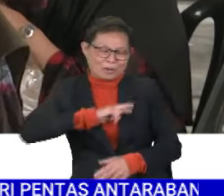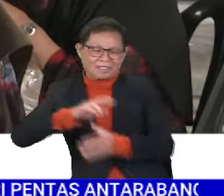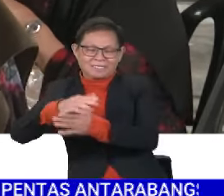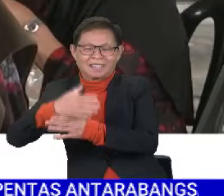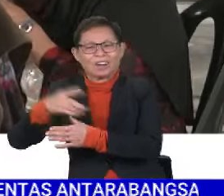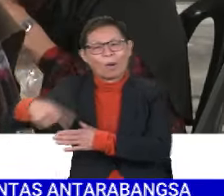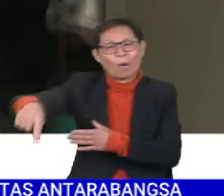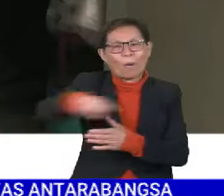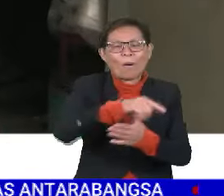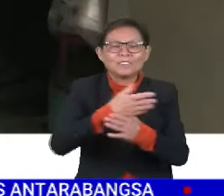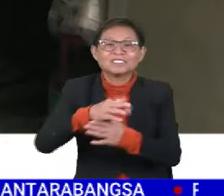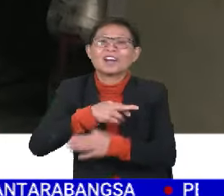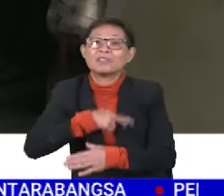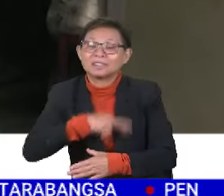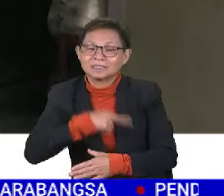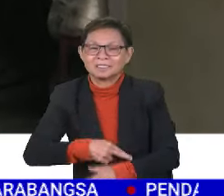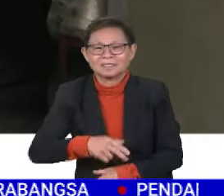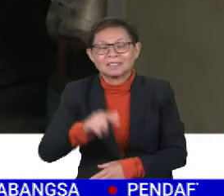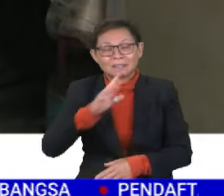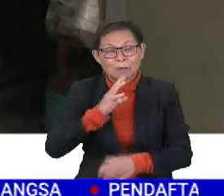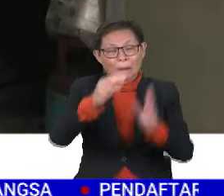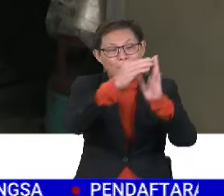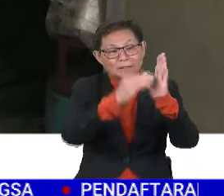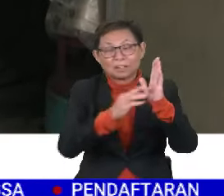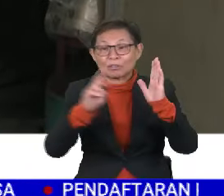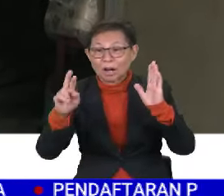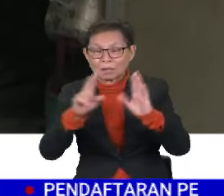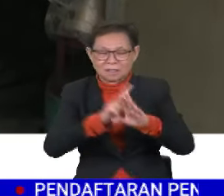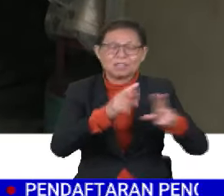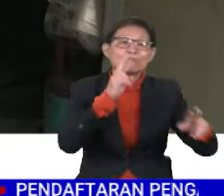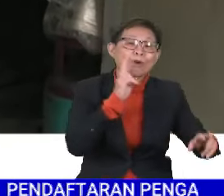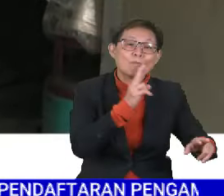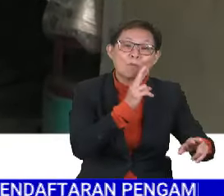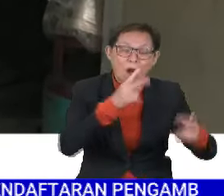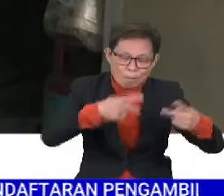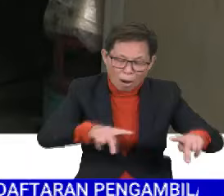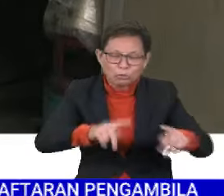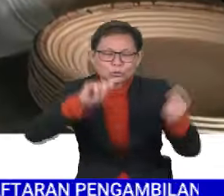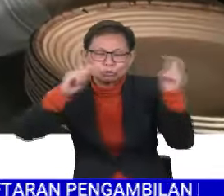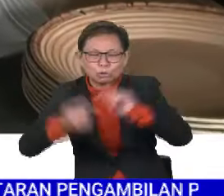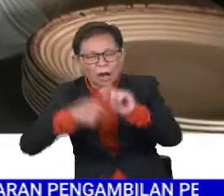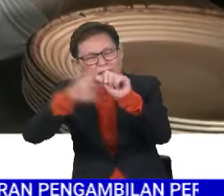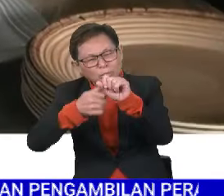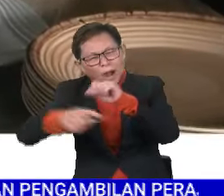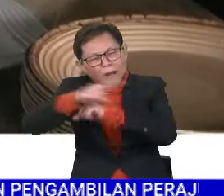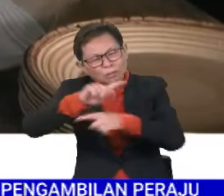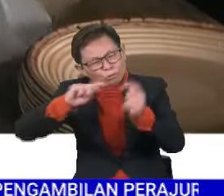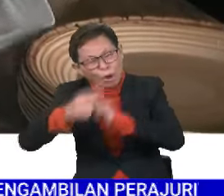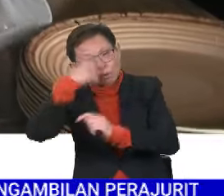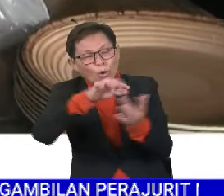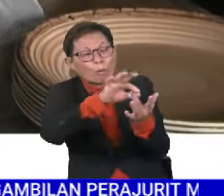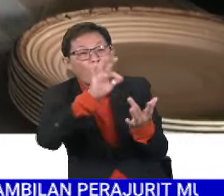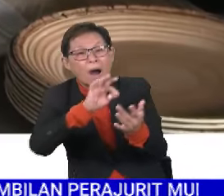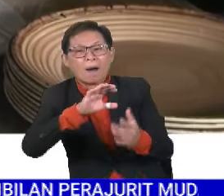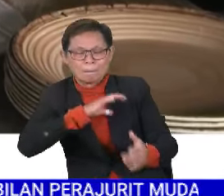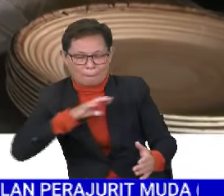seorang. Tambah Salina, menu rahmah di premisnya akan ditukar setiap hari bagi memberikan pilihan kepada